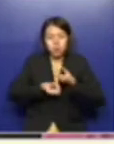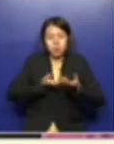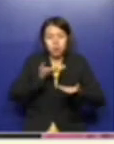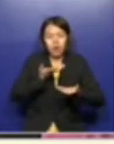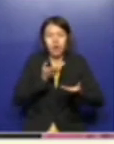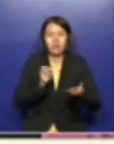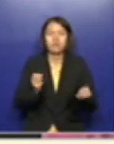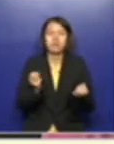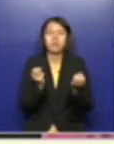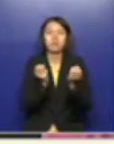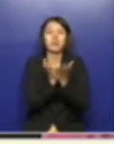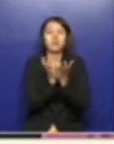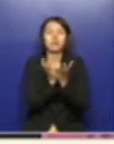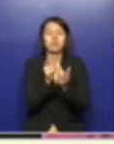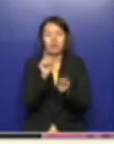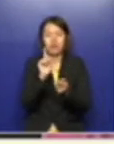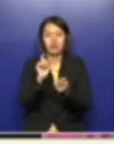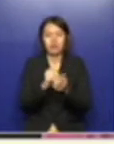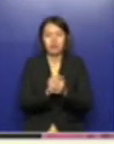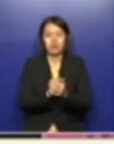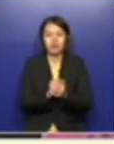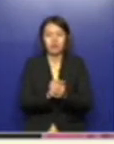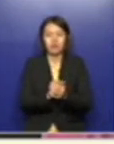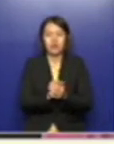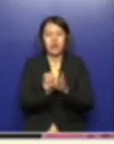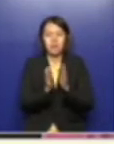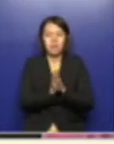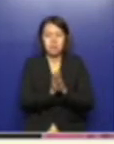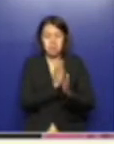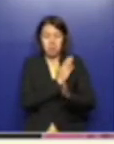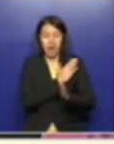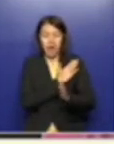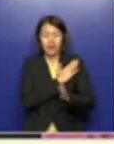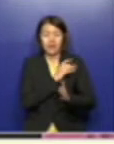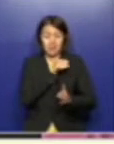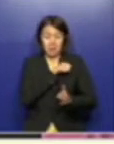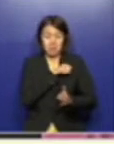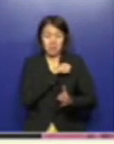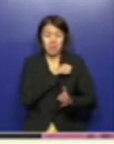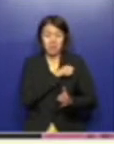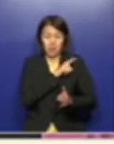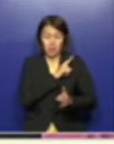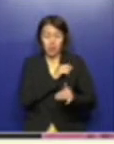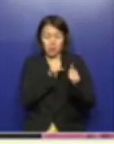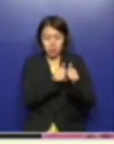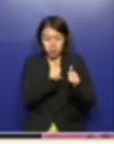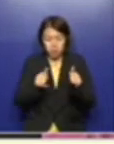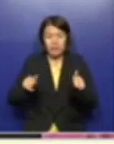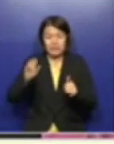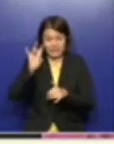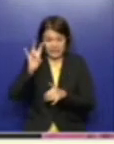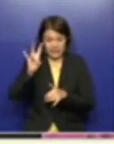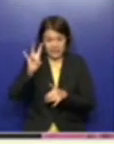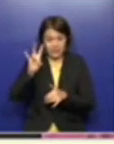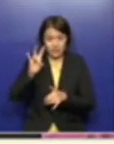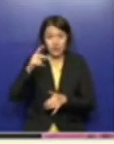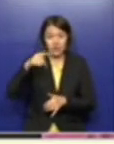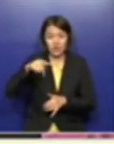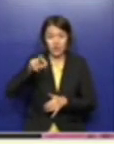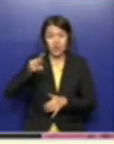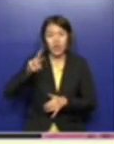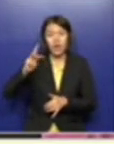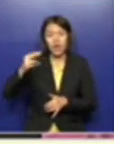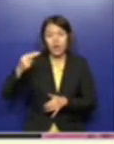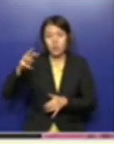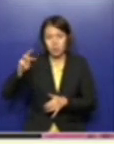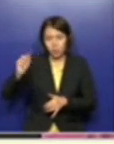บต่อพระเถระผู้ใหญ่ทั้ง7รูปโดยประกอบด้วยพระพรหมดิรกเจ้า